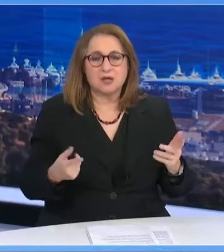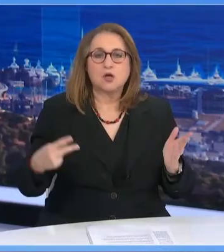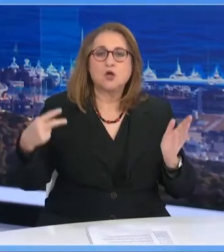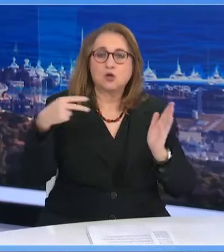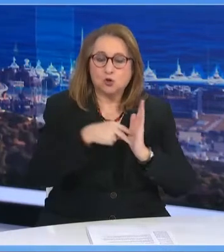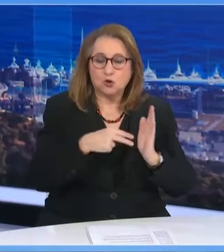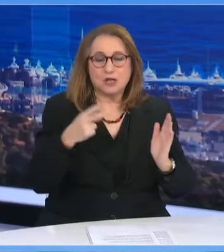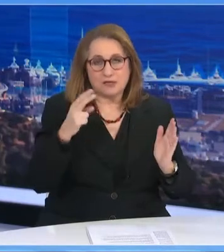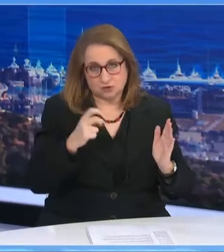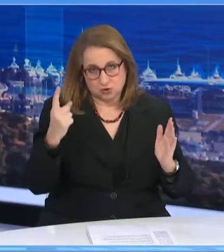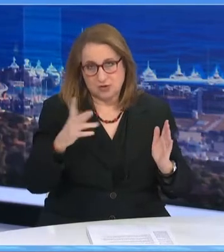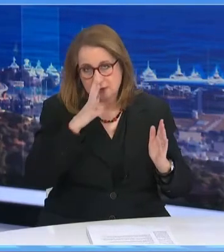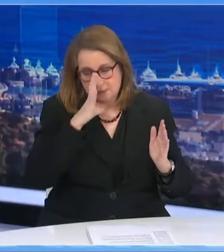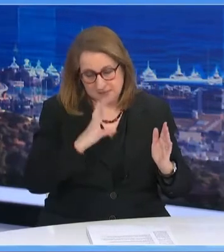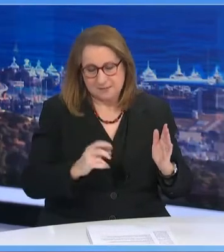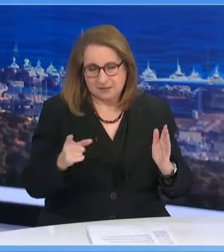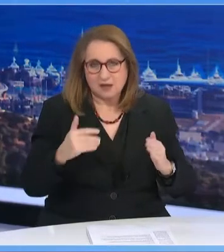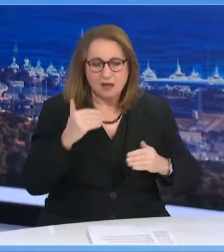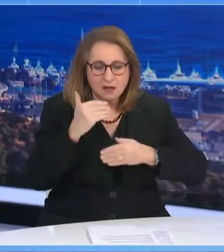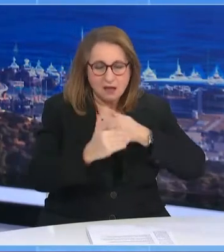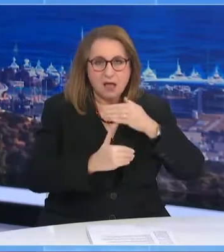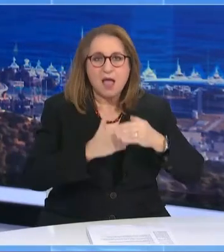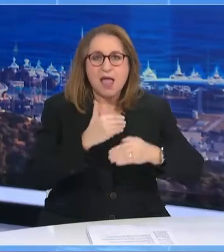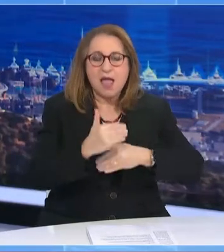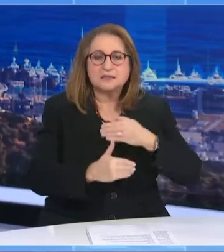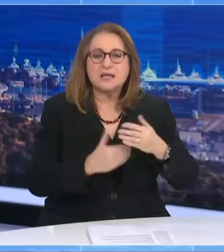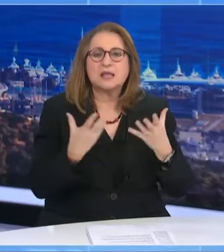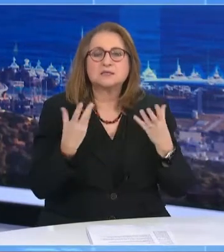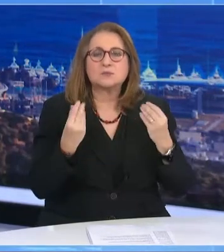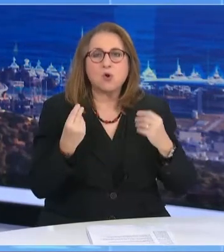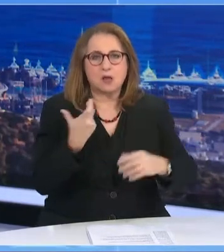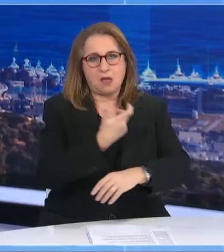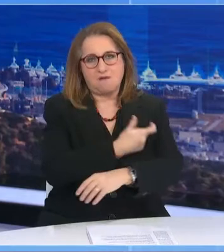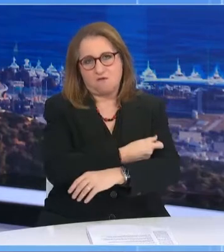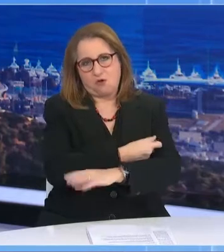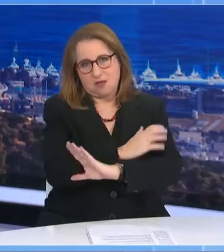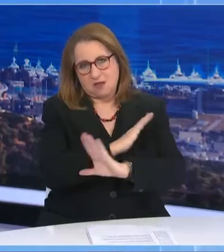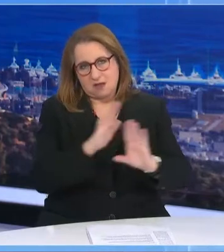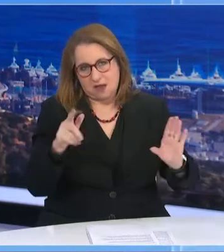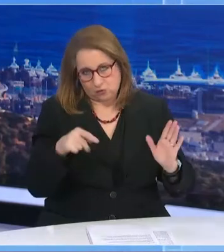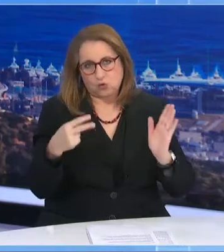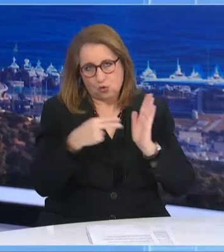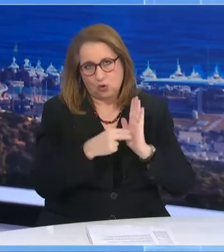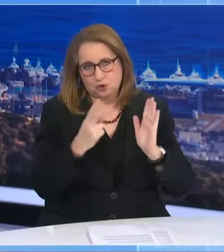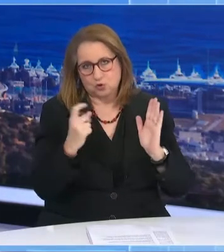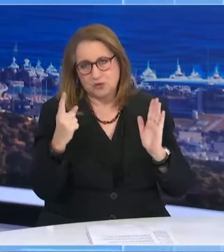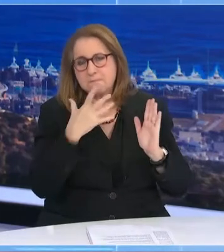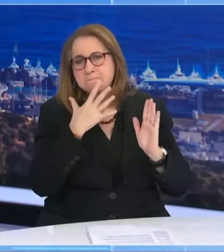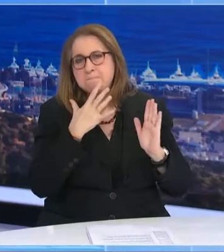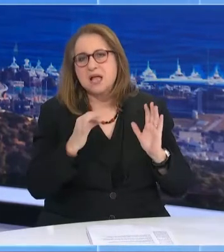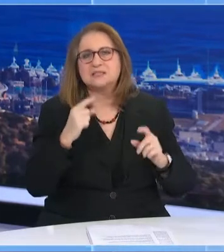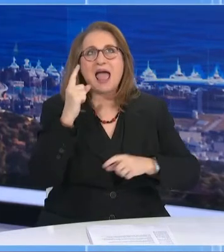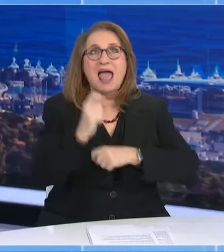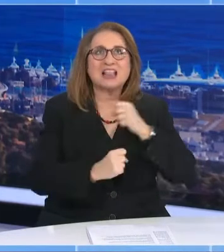τελευταίες μέρες στην Αττική, ενώ τη Δευτέρα καταγράφηκαν 9.284 κρούσματα. Για τα νέα μέτρα που ανακοίνωσε χθες η κυβέρνηση στη σκιά